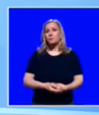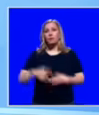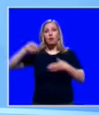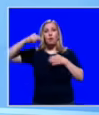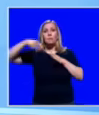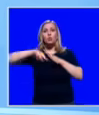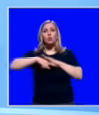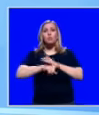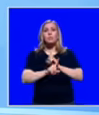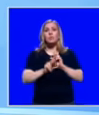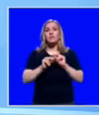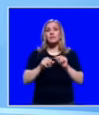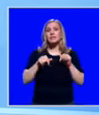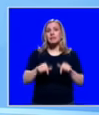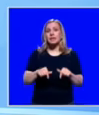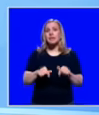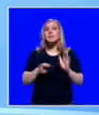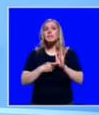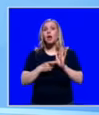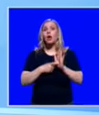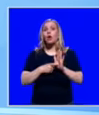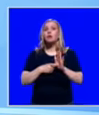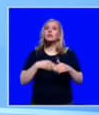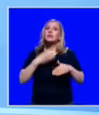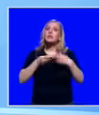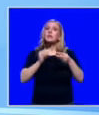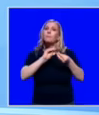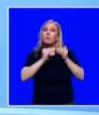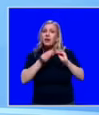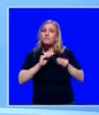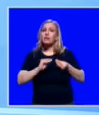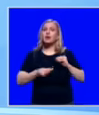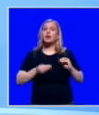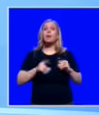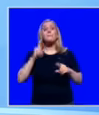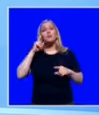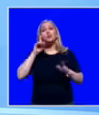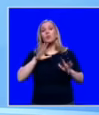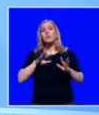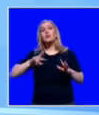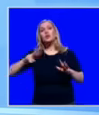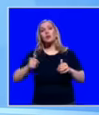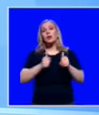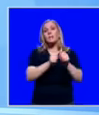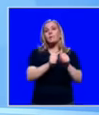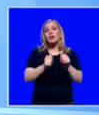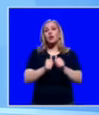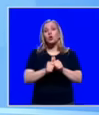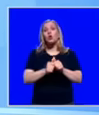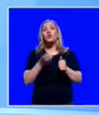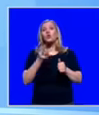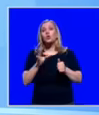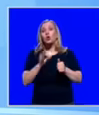Подробности не мога да ви кажа сега. Защо? Законът ще бъде дообработван, доправен. Може би се съобразиме с някои други партньори, но корупцията ще